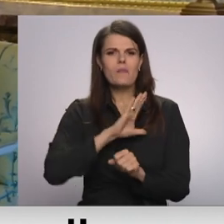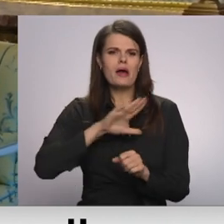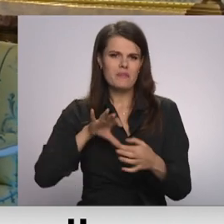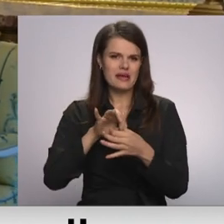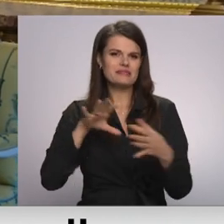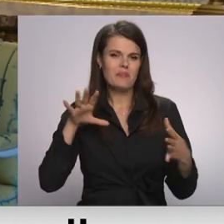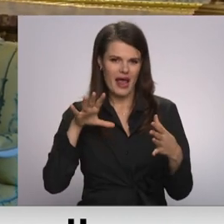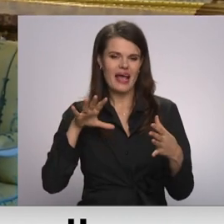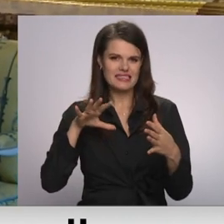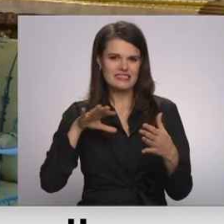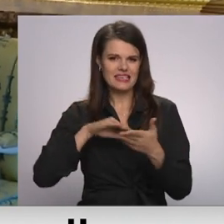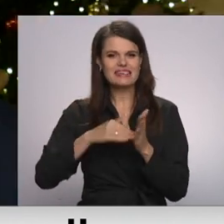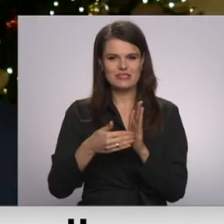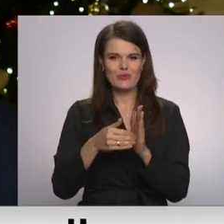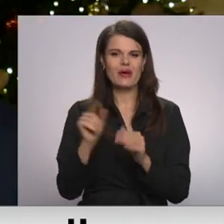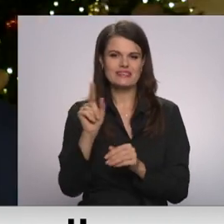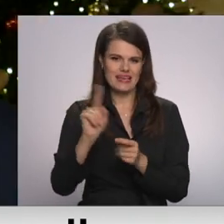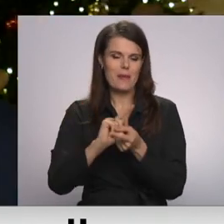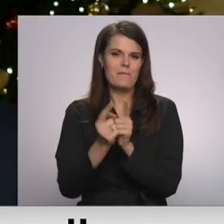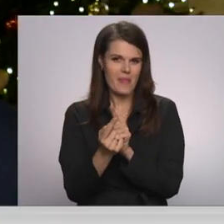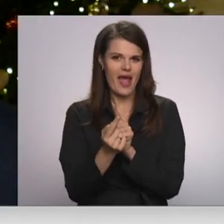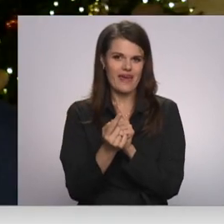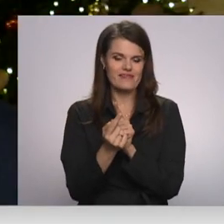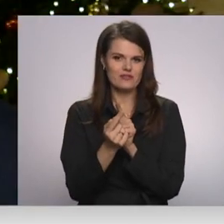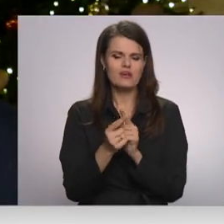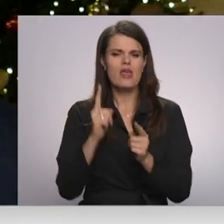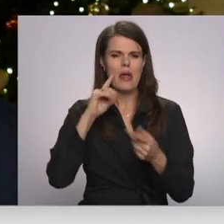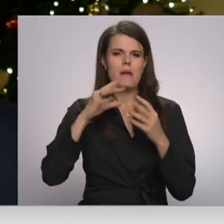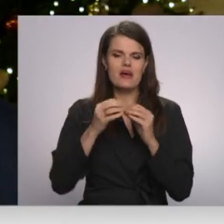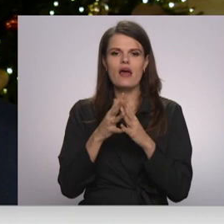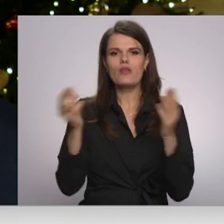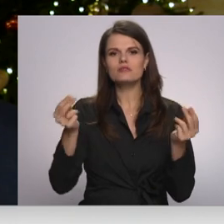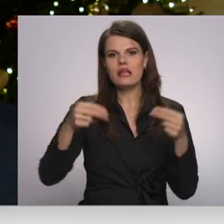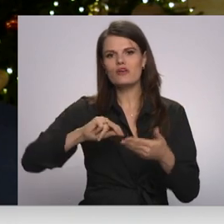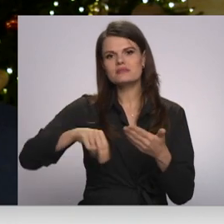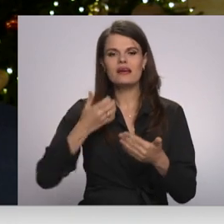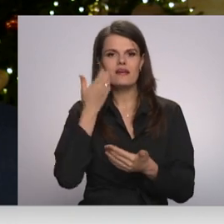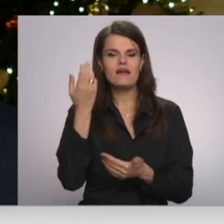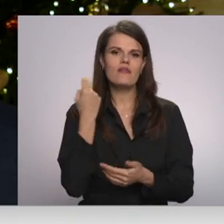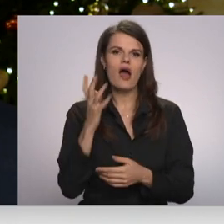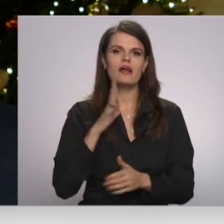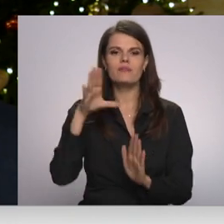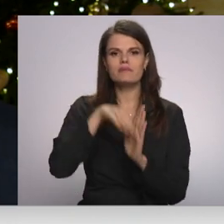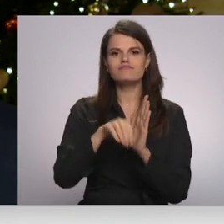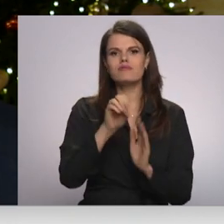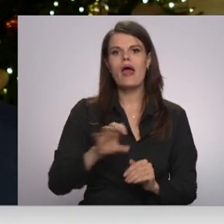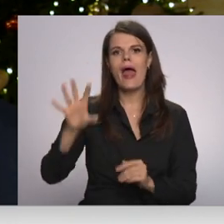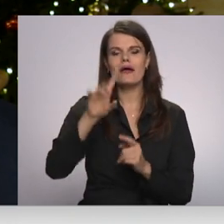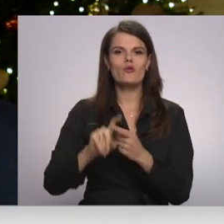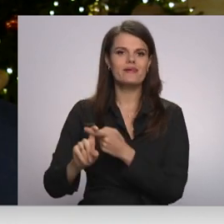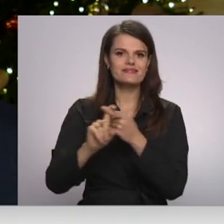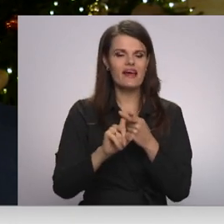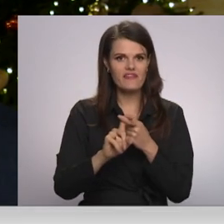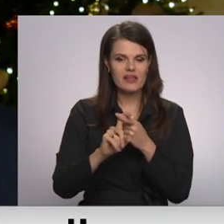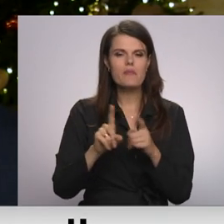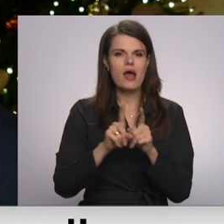ir mainījusies. Ir jāņem vērā, ka daudzi no šiem līgumiem ir slēgti tad, kad Lielbritānija bija Eiropas Savienības dalība valsts.